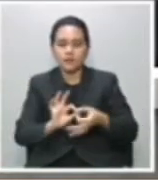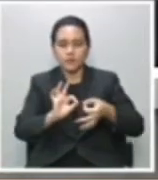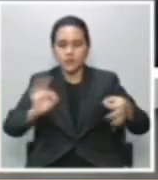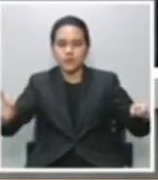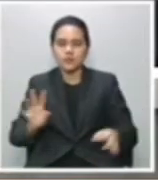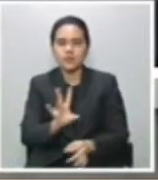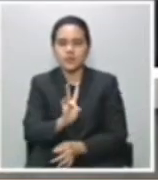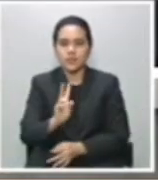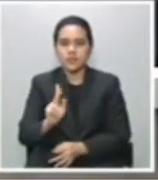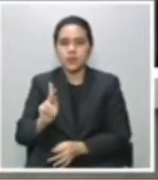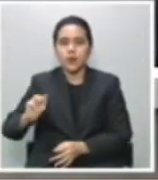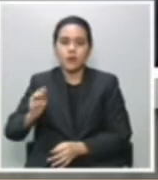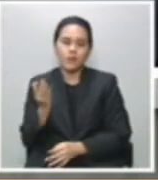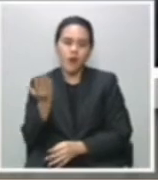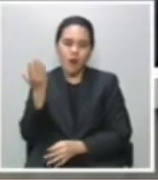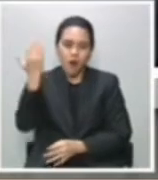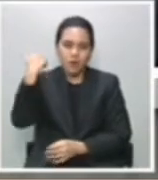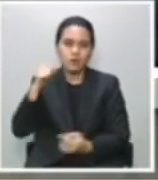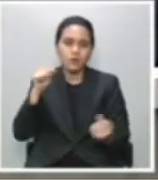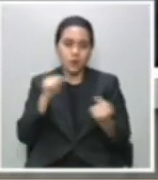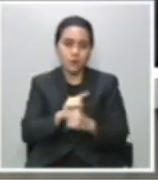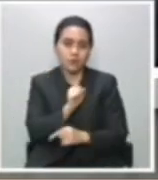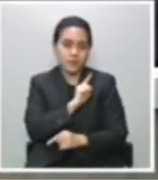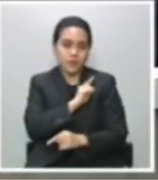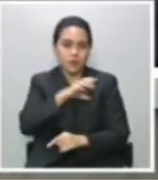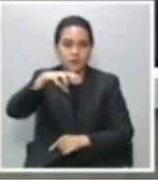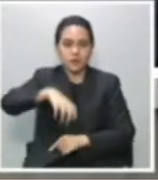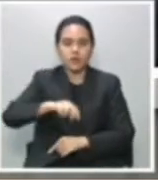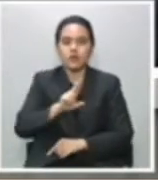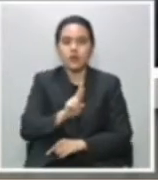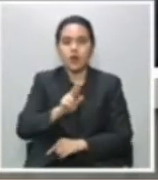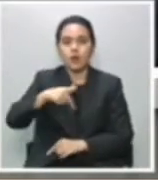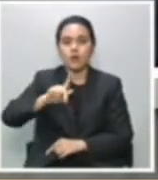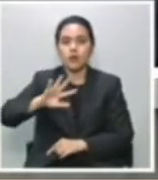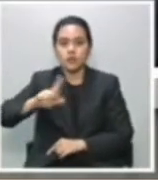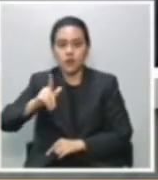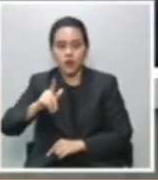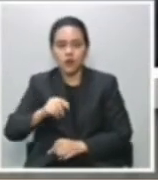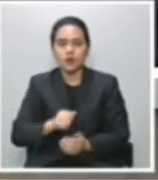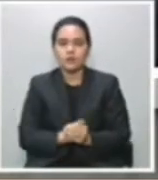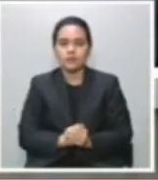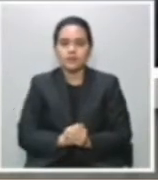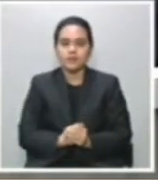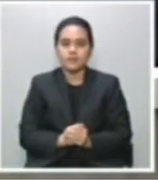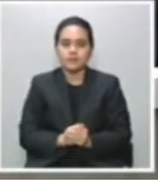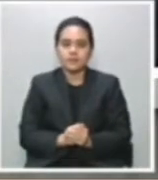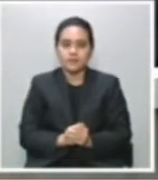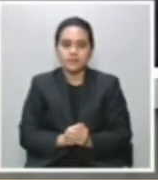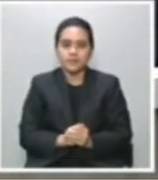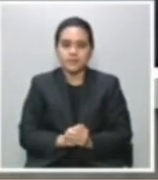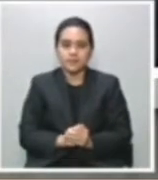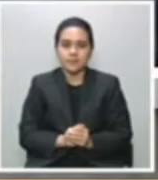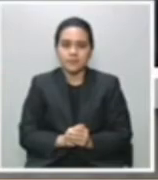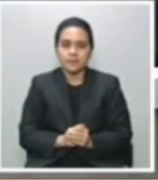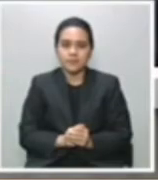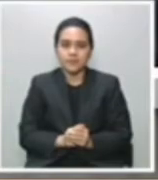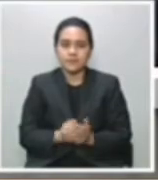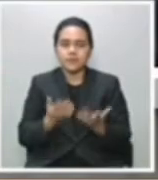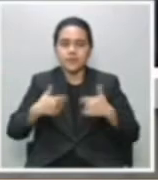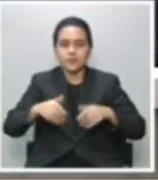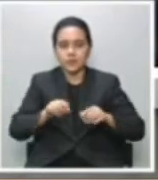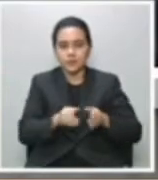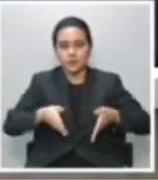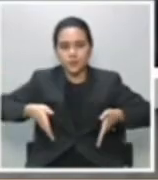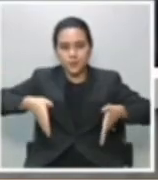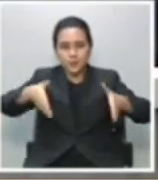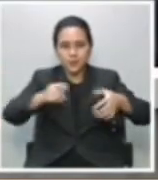ทางเส้นนี้เดิมทีนั้นอยู่ในความรับผิดชอบของรปช.หรือหน่วยเร่งรัดพัฒนาชนบทซึ่งเส้นทางเส้นนี้ผมได้ห